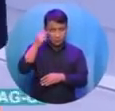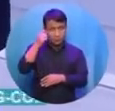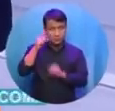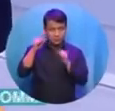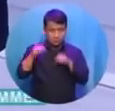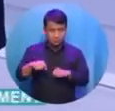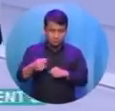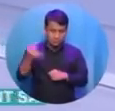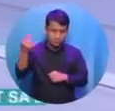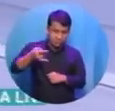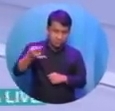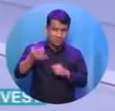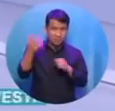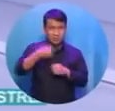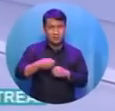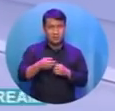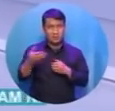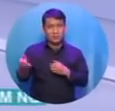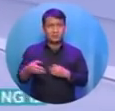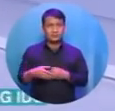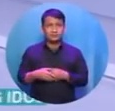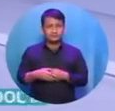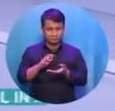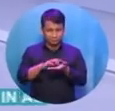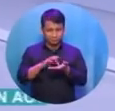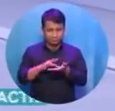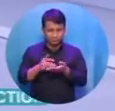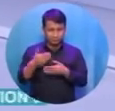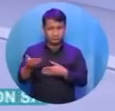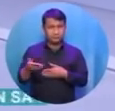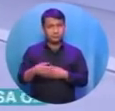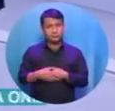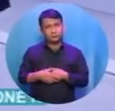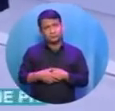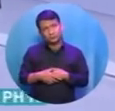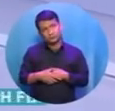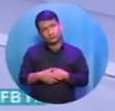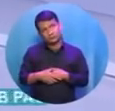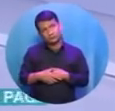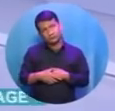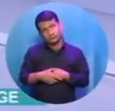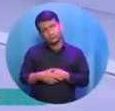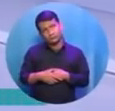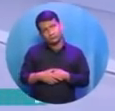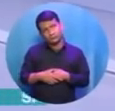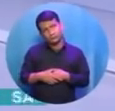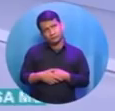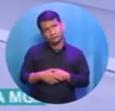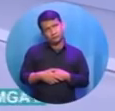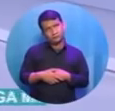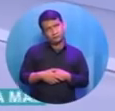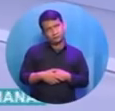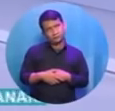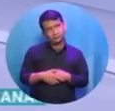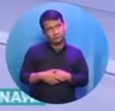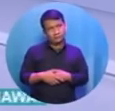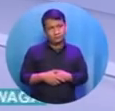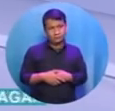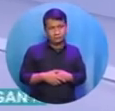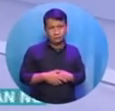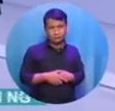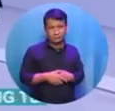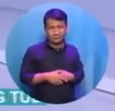kaya nyo irap, mas maganda. Sige, now, dial. Ay, hindi, huwag mo nang dial. Sabi marami, FB? Oh.